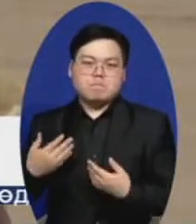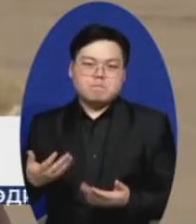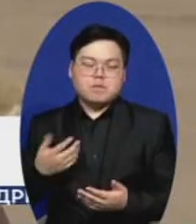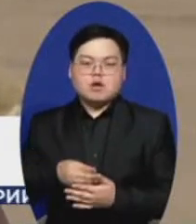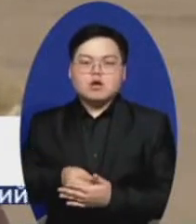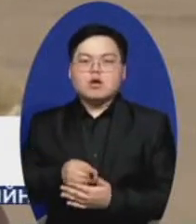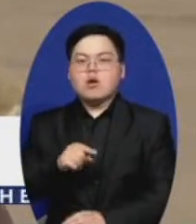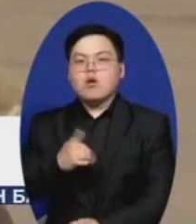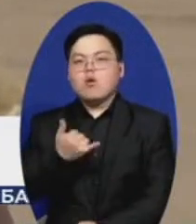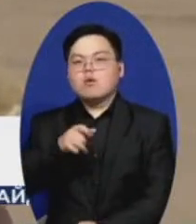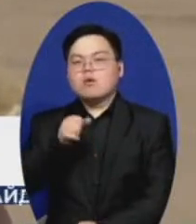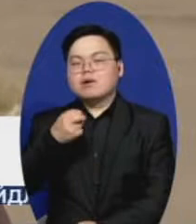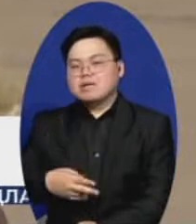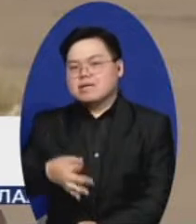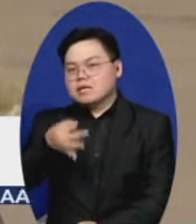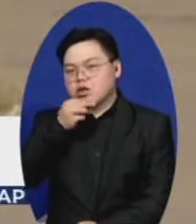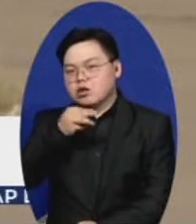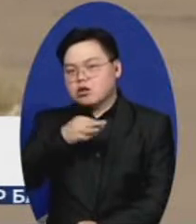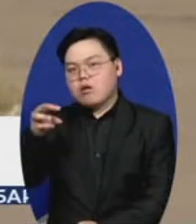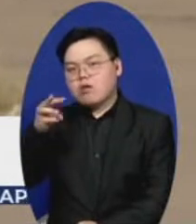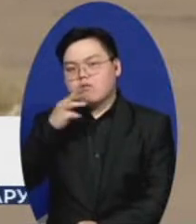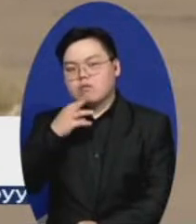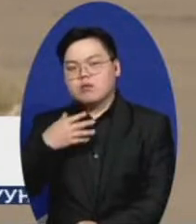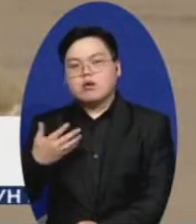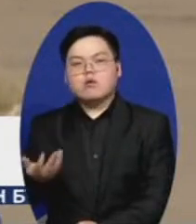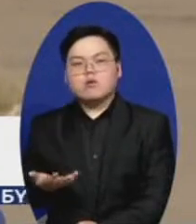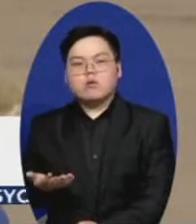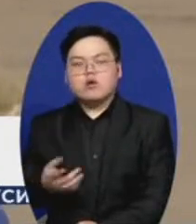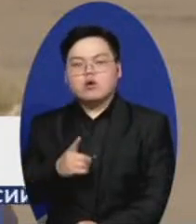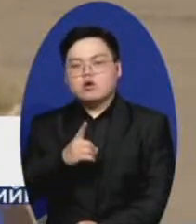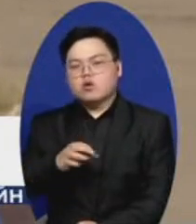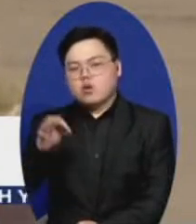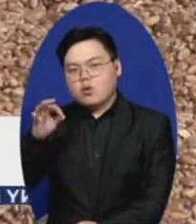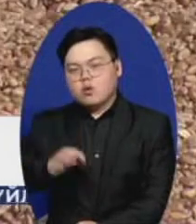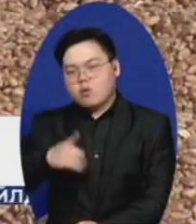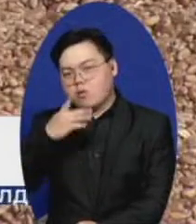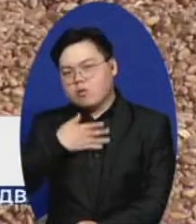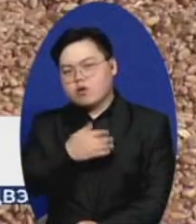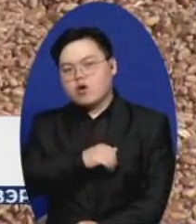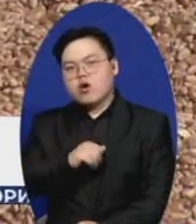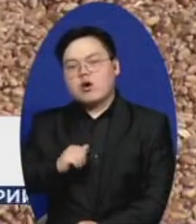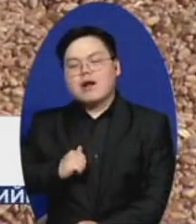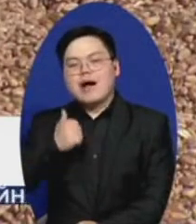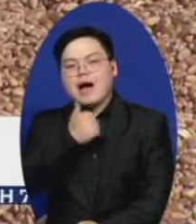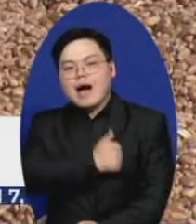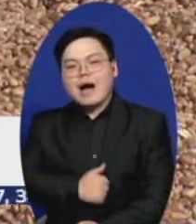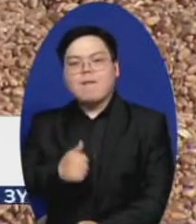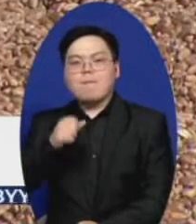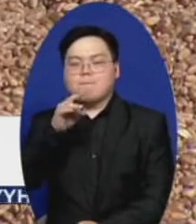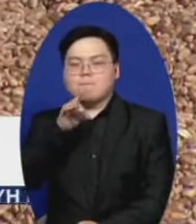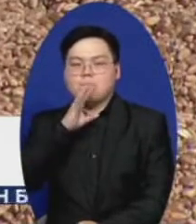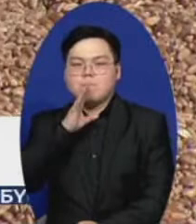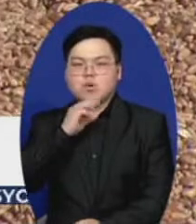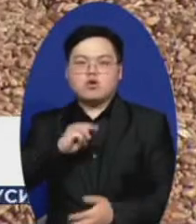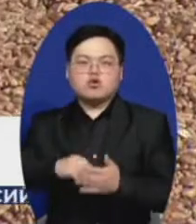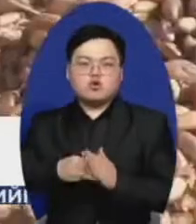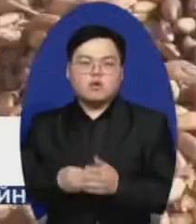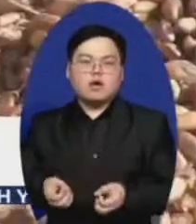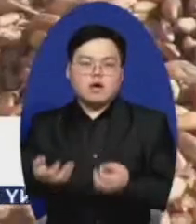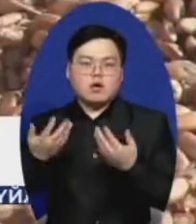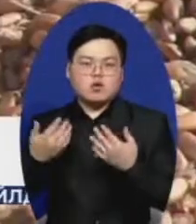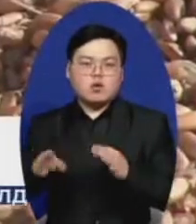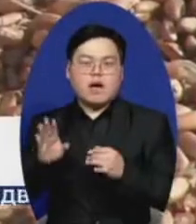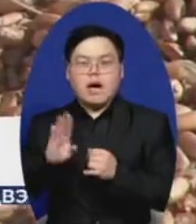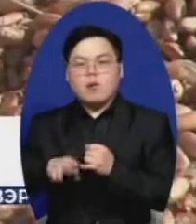энэ урах цотоосон урчсан балансаар бол одоо 100% өөрийнхөө хэрэгцээг хангахнаа гэсэн ийм төлөвтэй